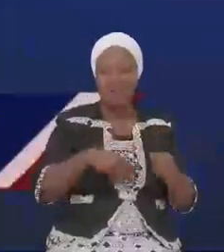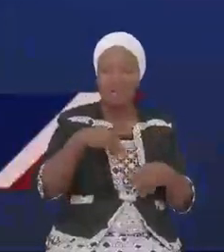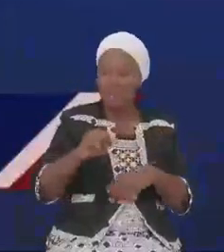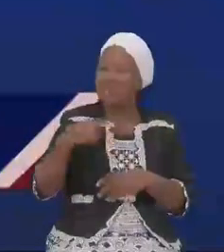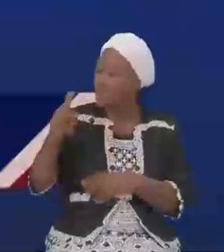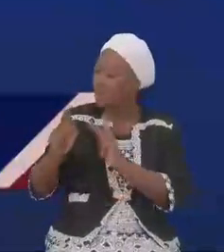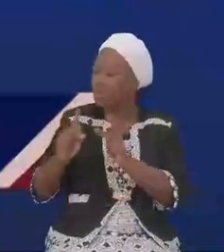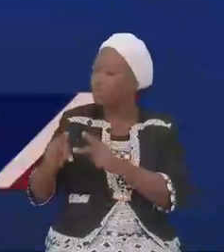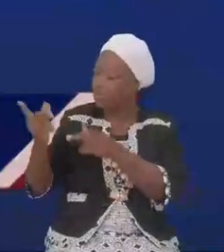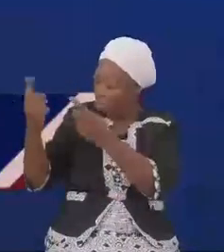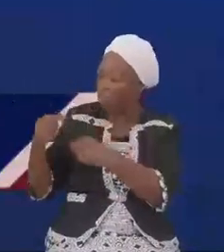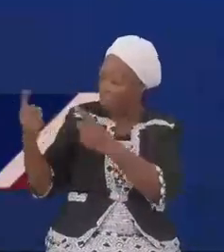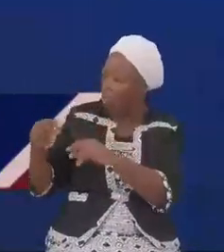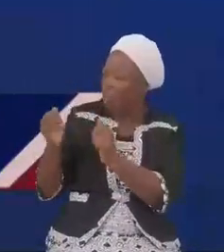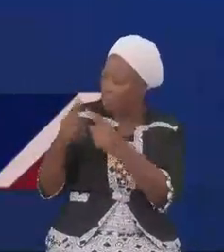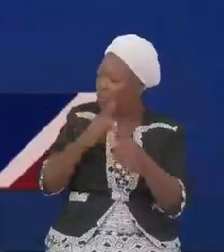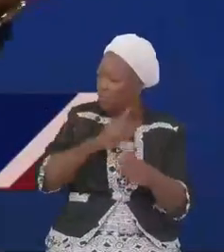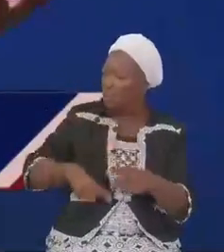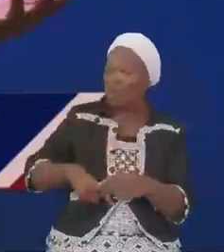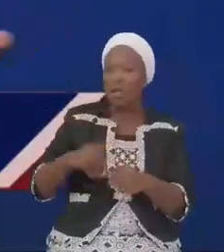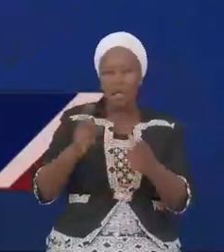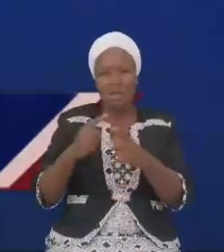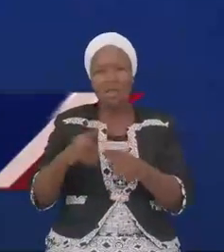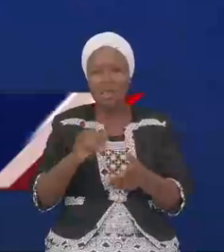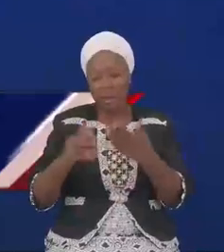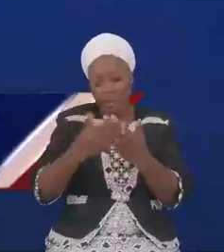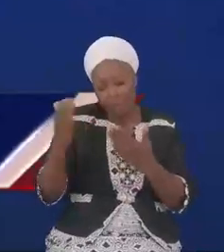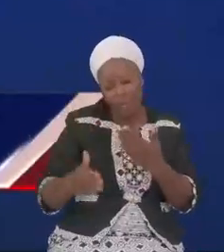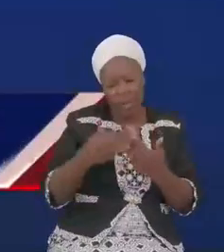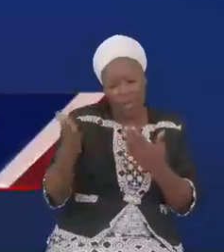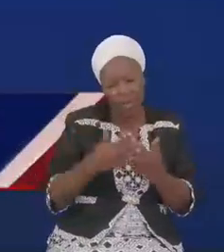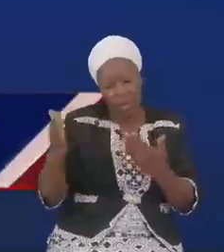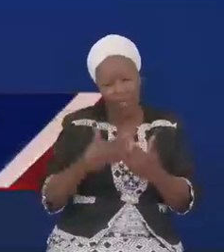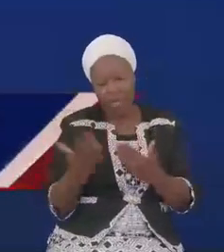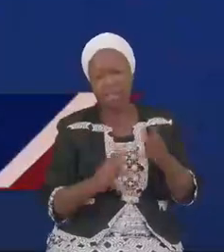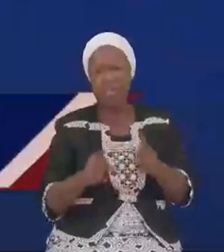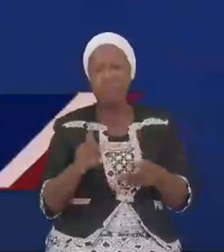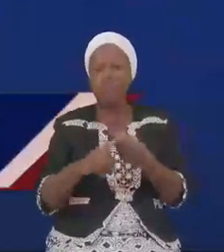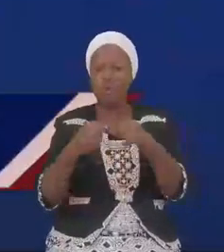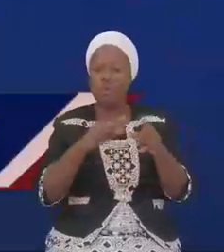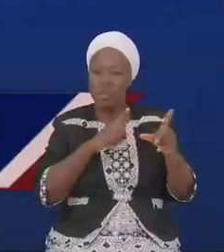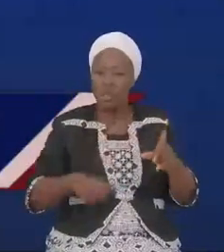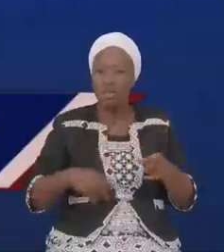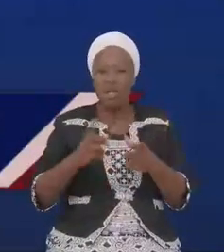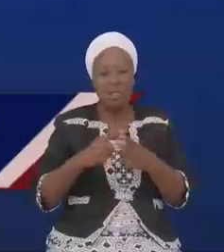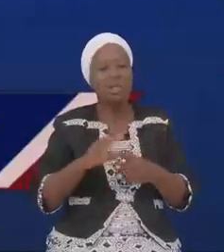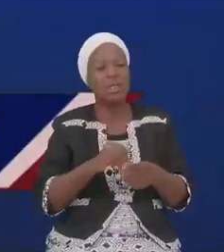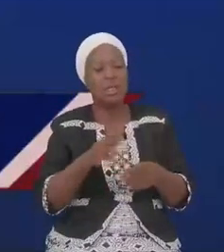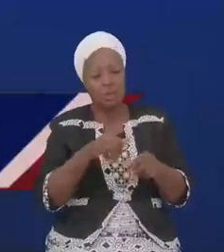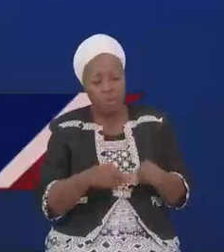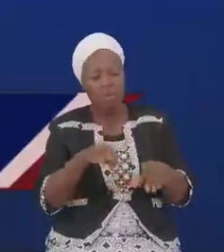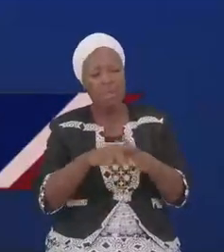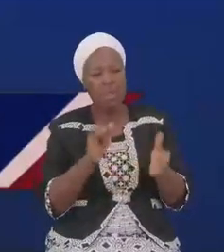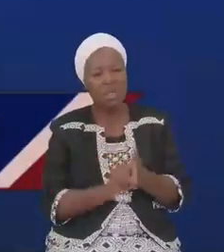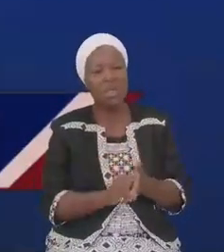aux autres: venez au Seigneur, viens au Seigneur et joignons-nous ensemble et ayons une alliance